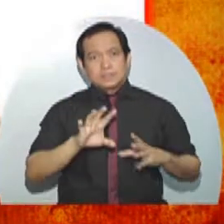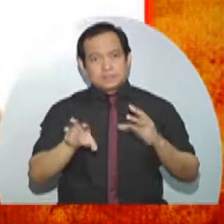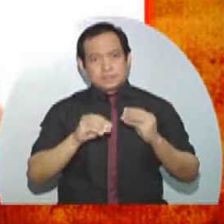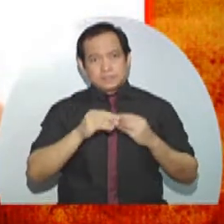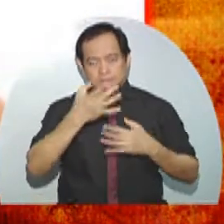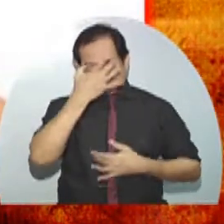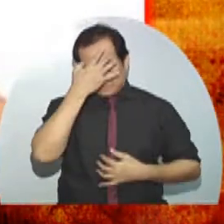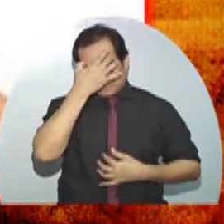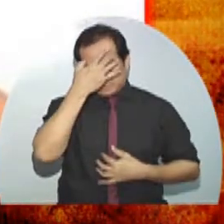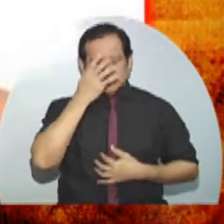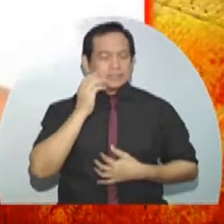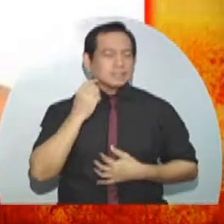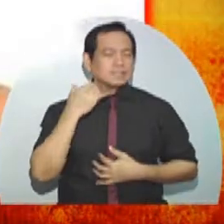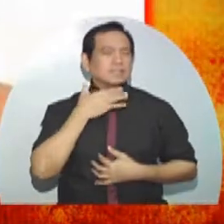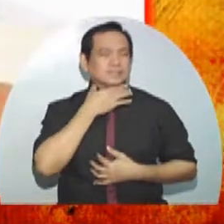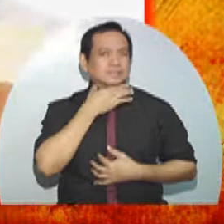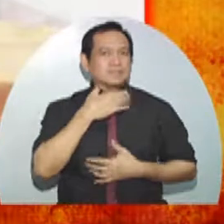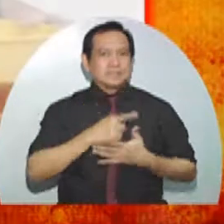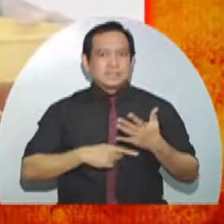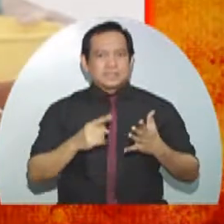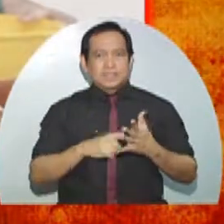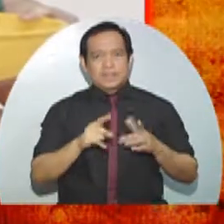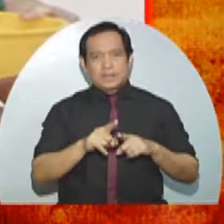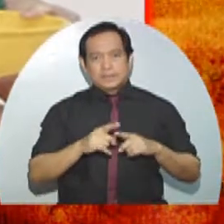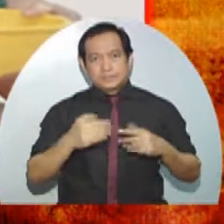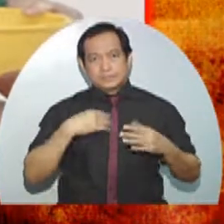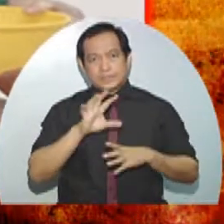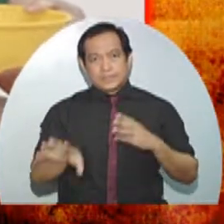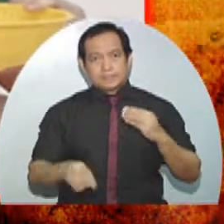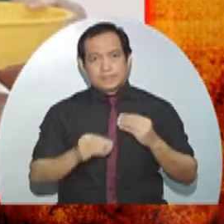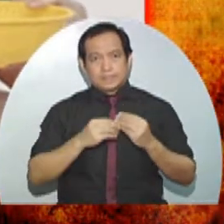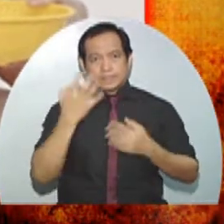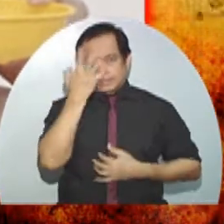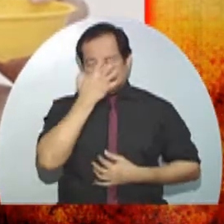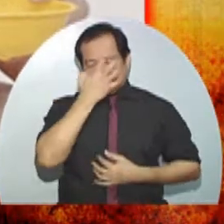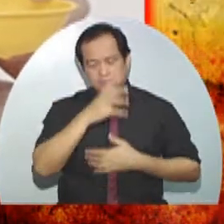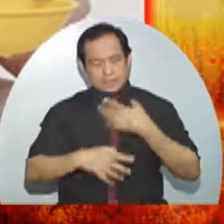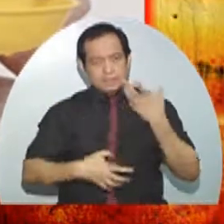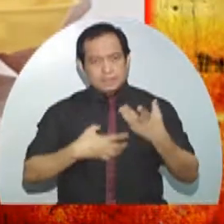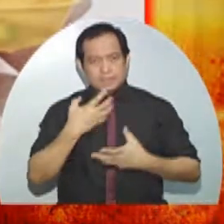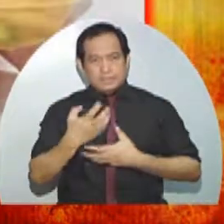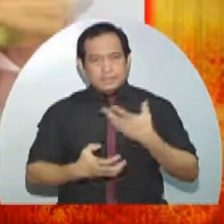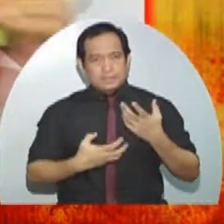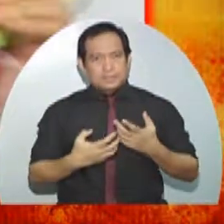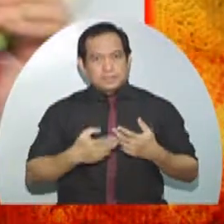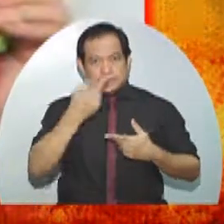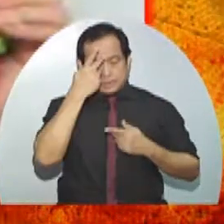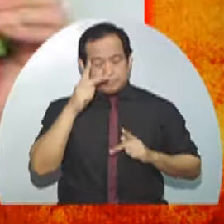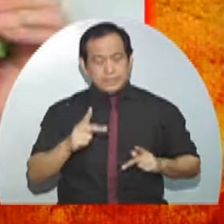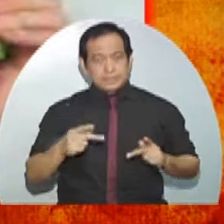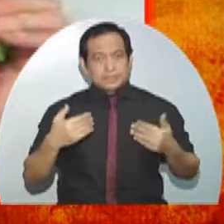ulo at leeg o tinatawag na stiff neck. Maaari din itong samahan ng pagkahilo o pagsusuka.